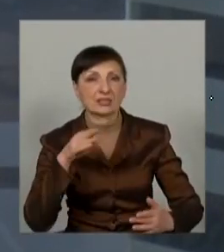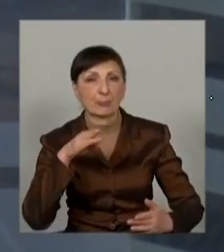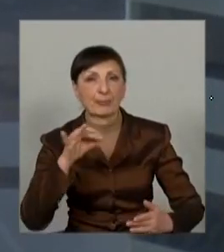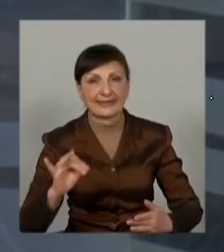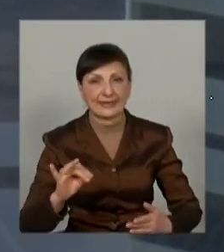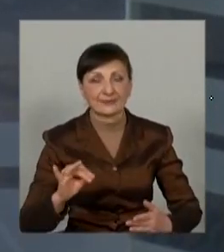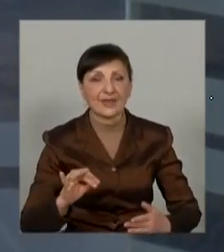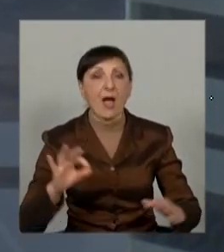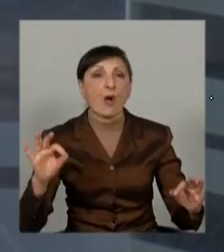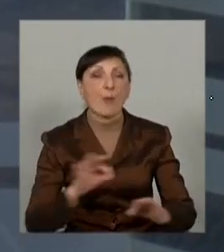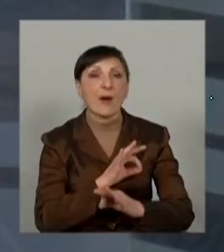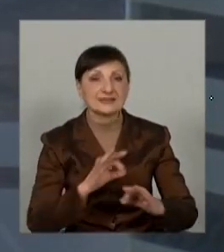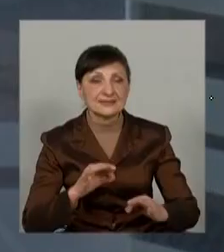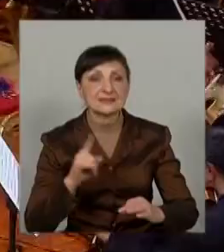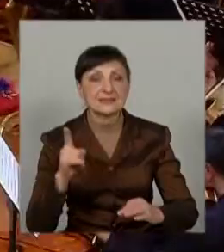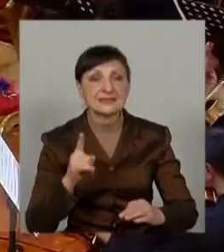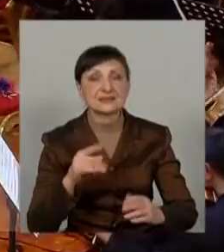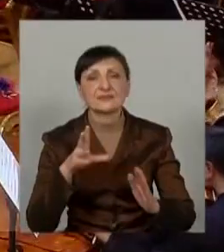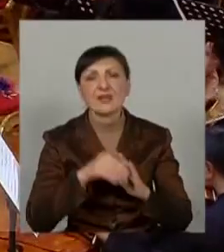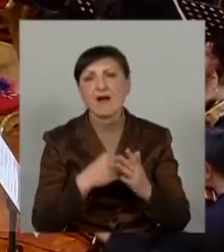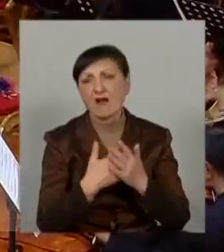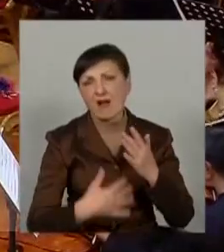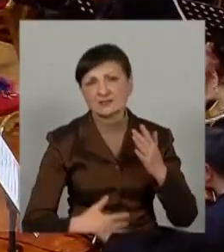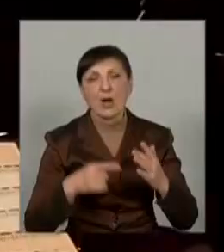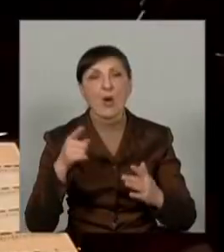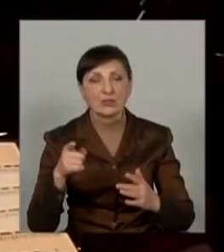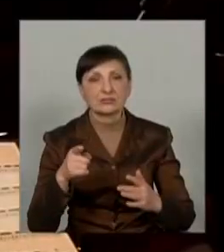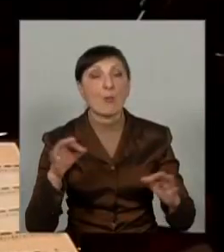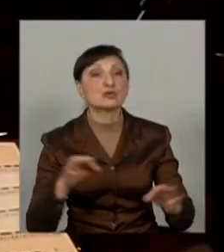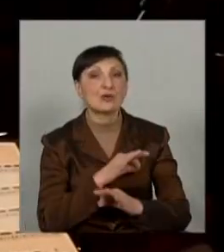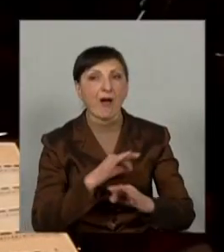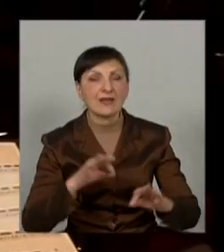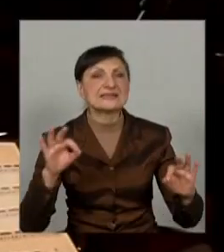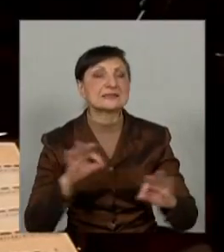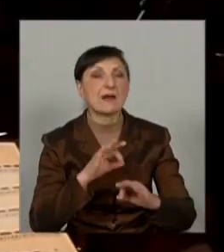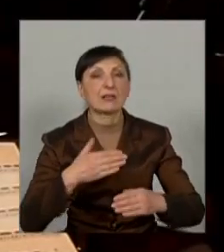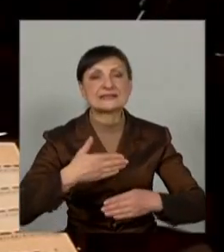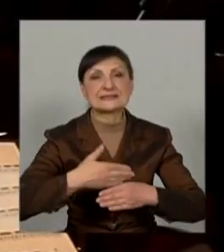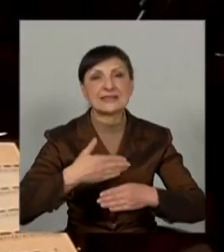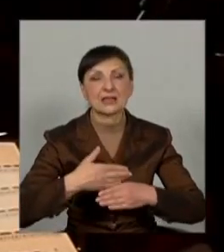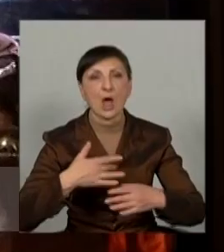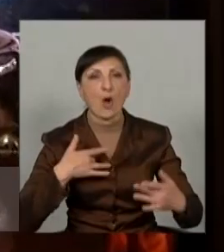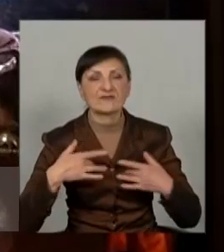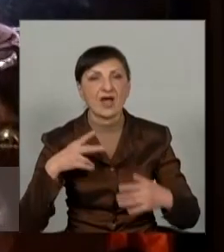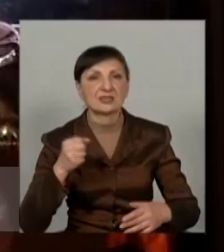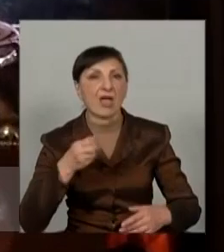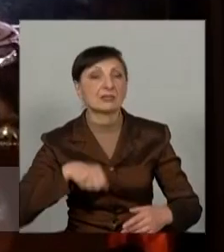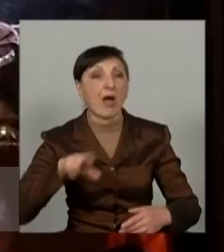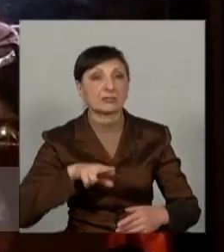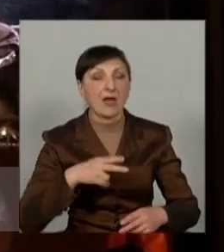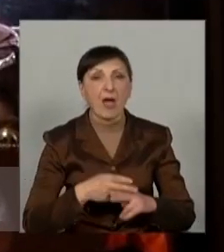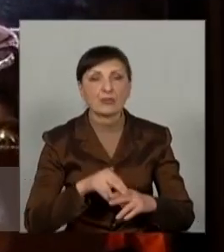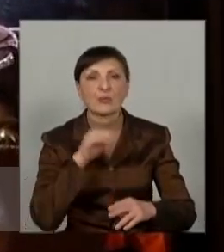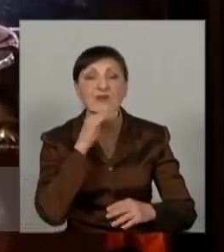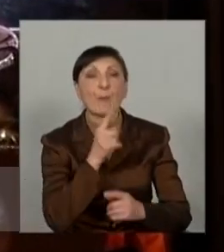Абдысагина. Композицию «Шиммеринг» из антологии «Selected Solo Works» музыкант сыграл на сцене консерватории в Таиланде. Это своего рода